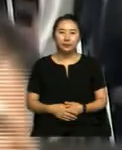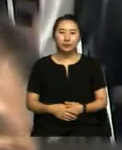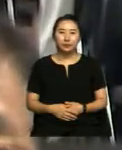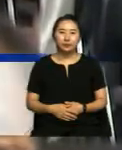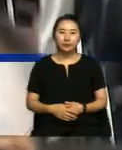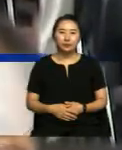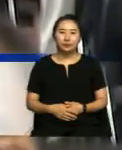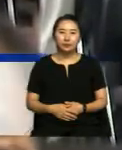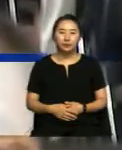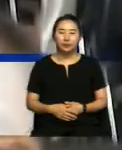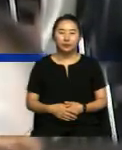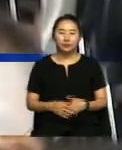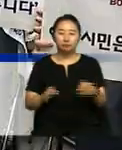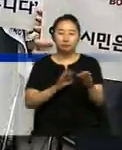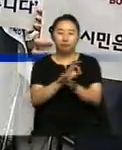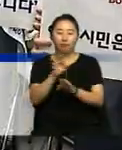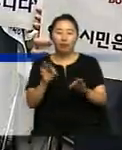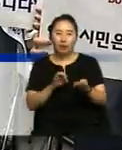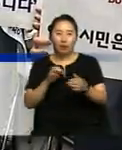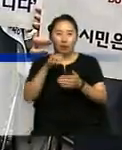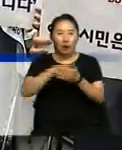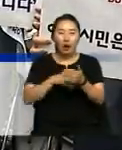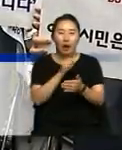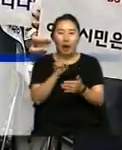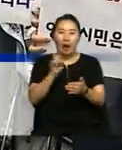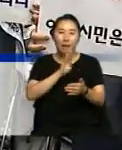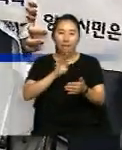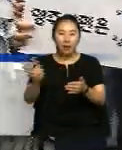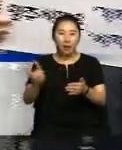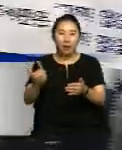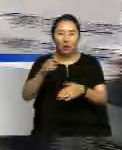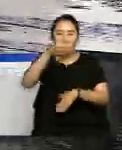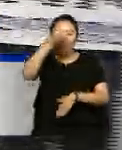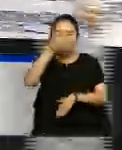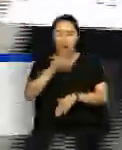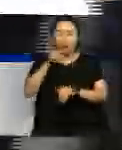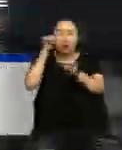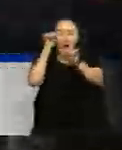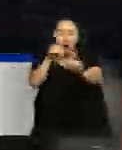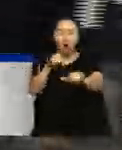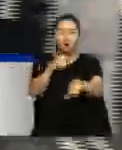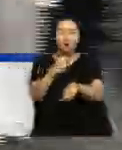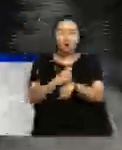경제 침략 자행하는 아베 정권 사죄하라!